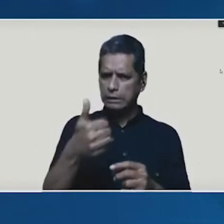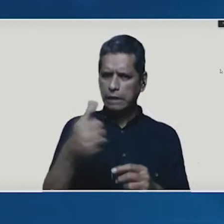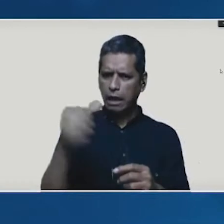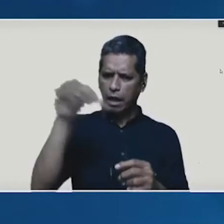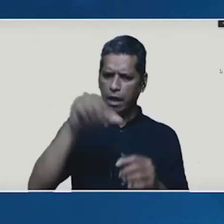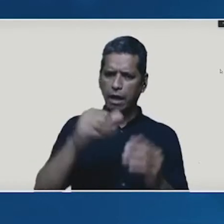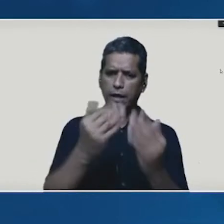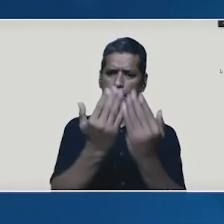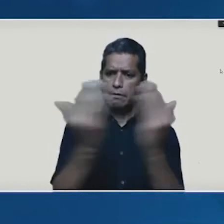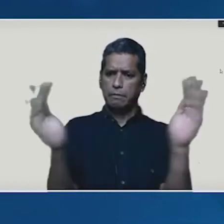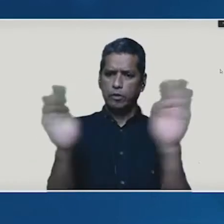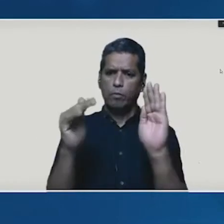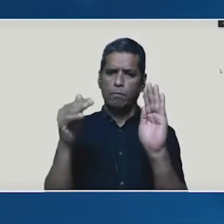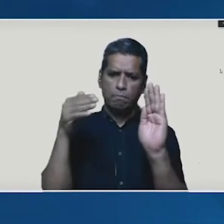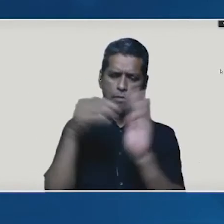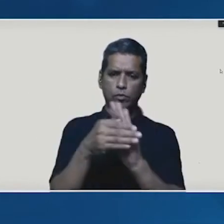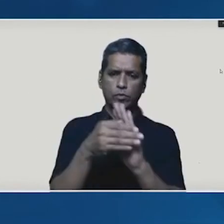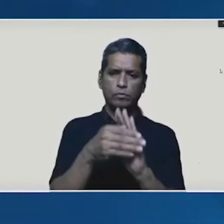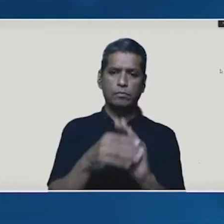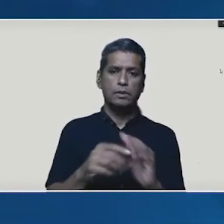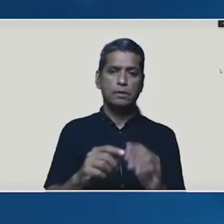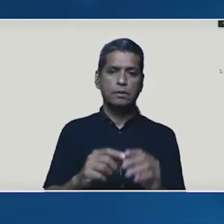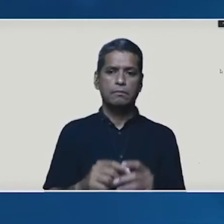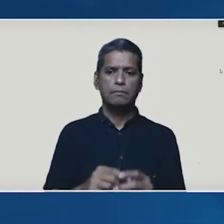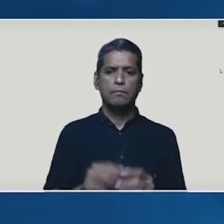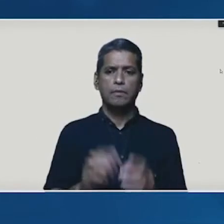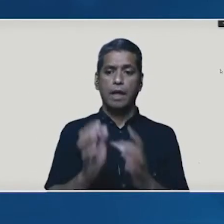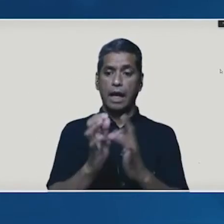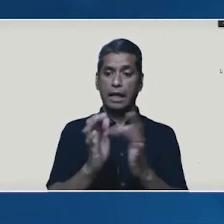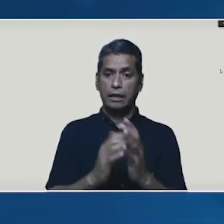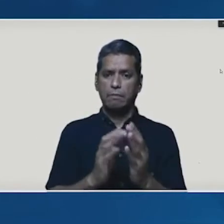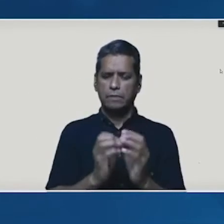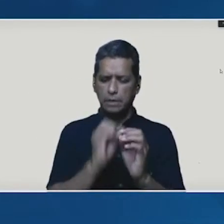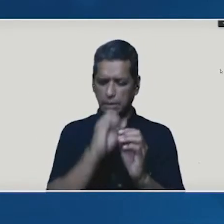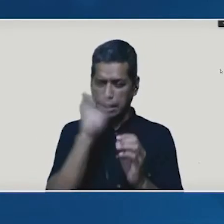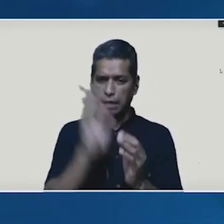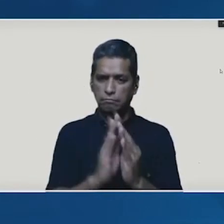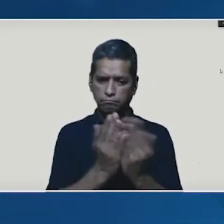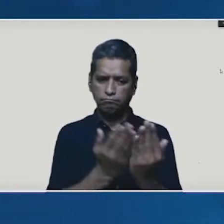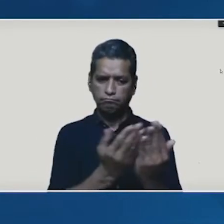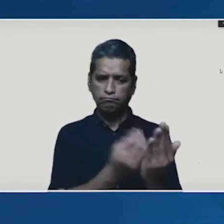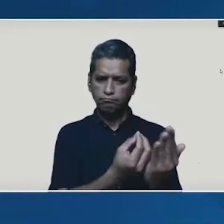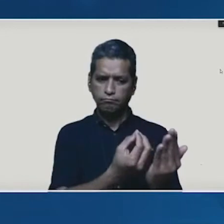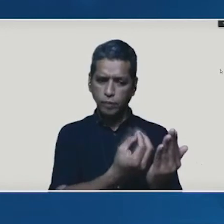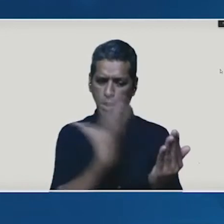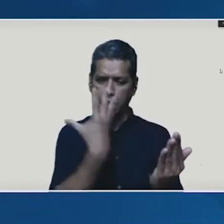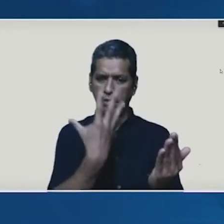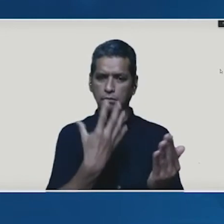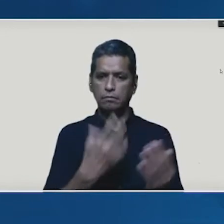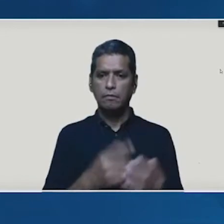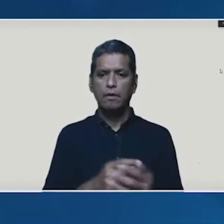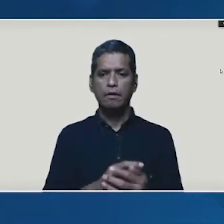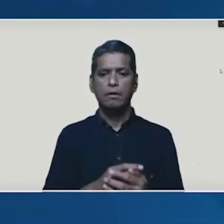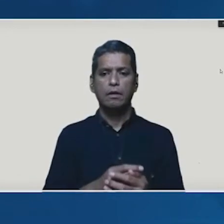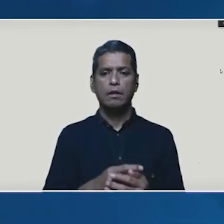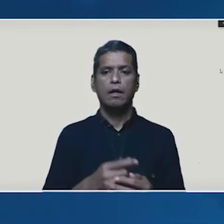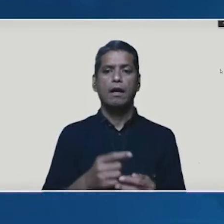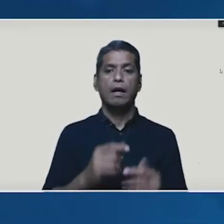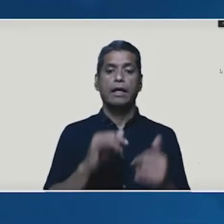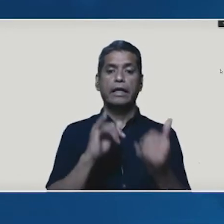Alkitab menubuatkan bahwa Yerusalem akan dibangun kembali